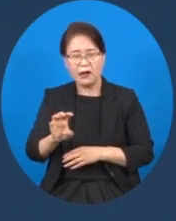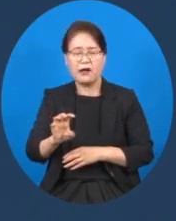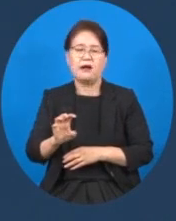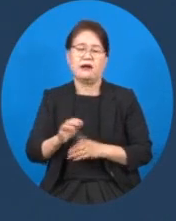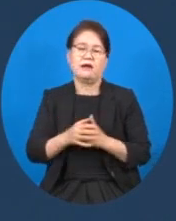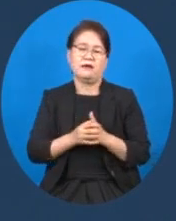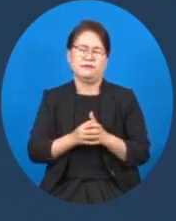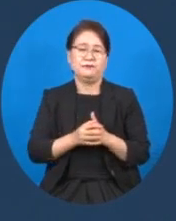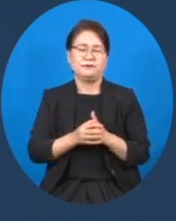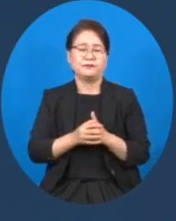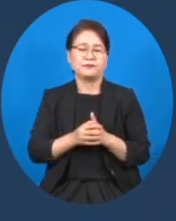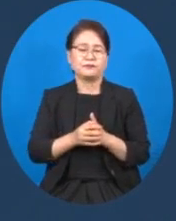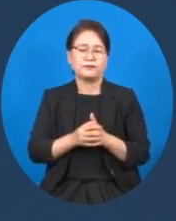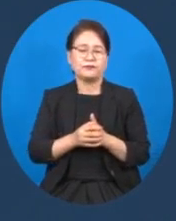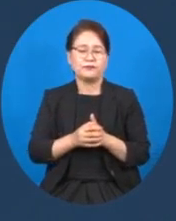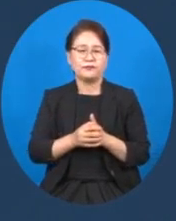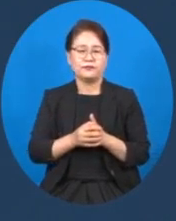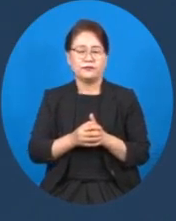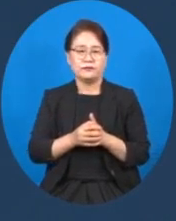다루고 있습니다.